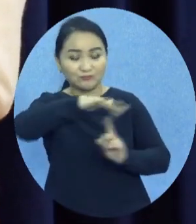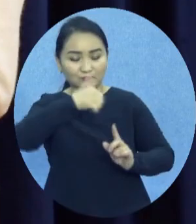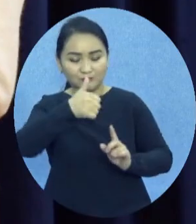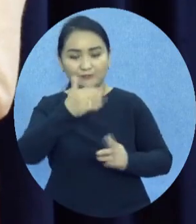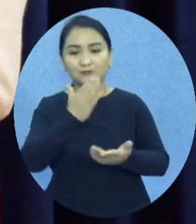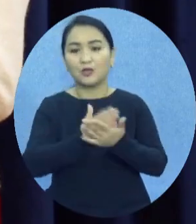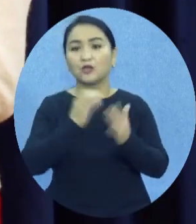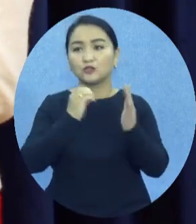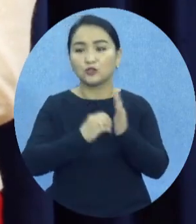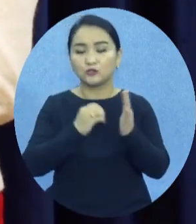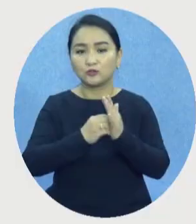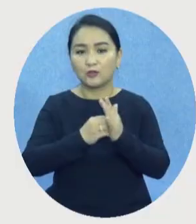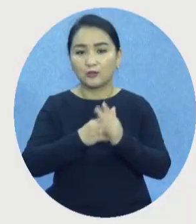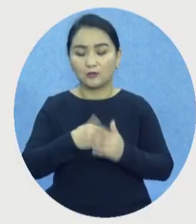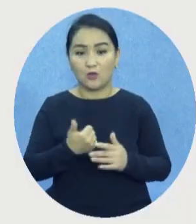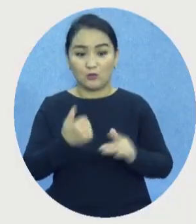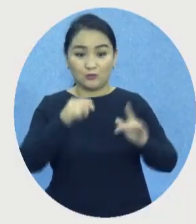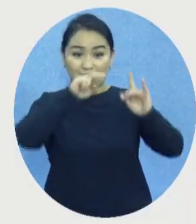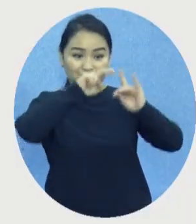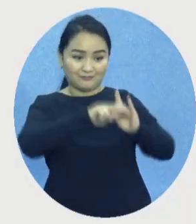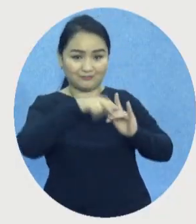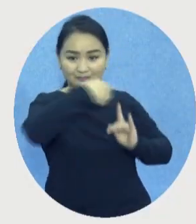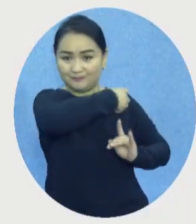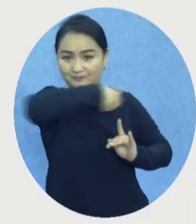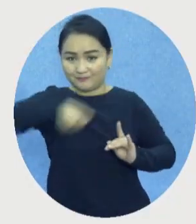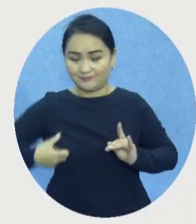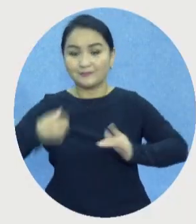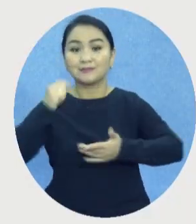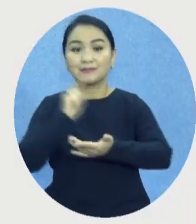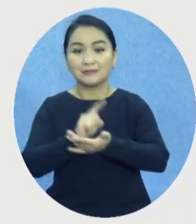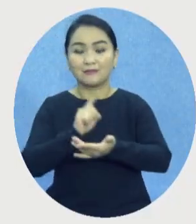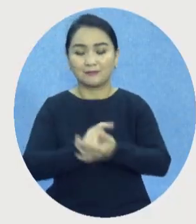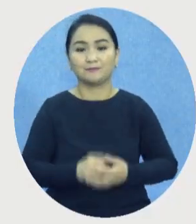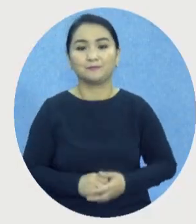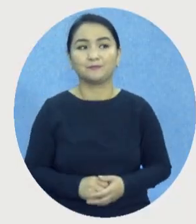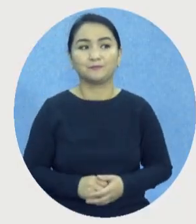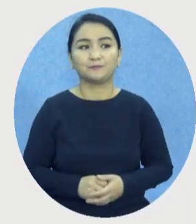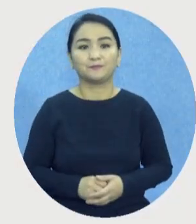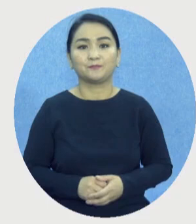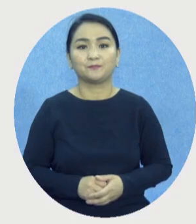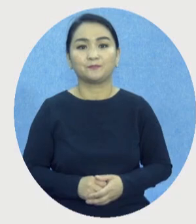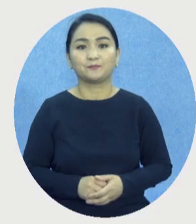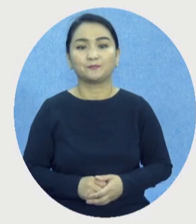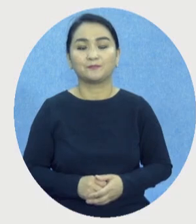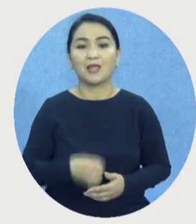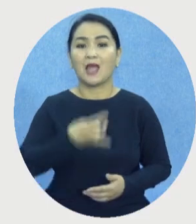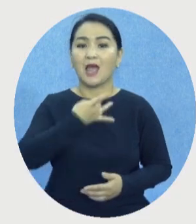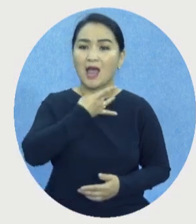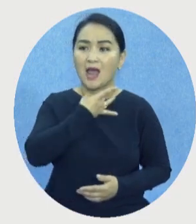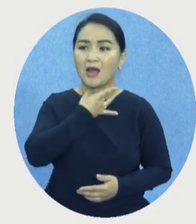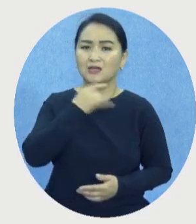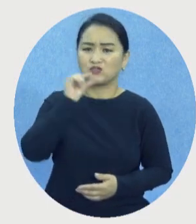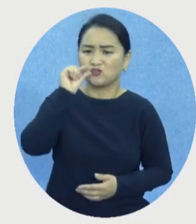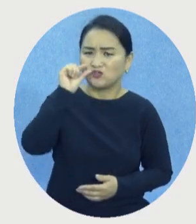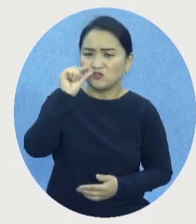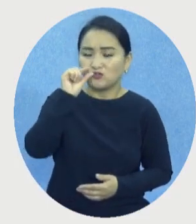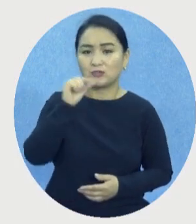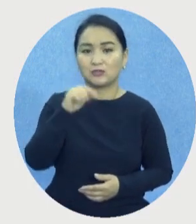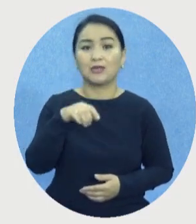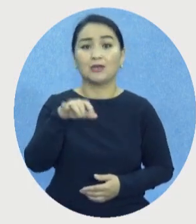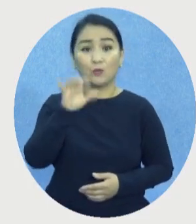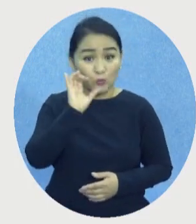бүс хэрэглүүлж хэвшгэн осол гэмтлээ сэргийлэх чухал нөлөөтэй байдаг. Тэгэхээр арх дарсыг бага ч гэсэн хэрэглсэн